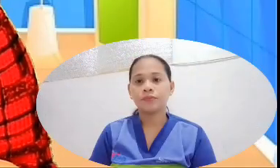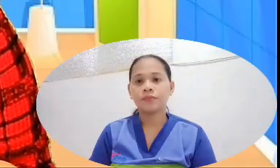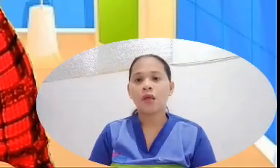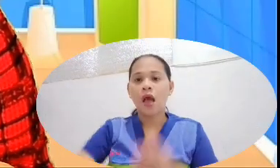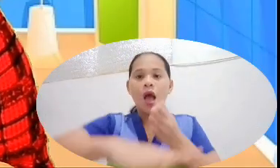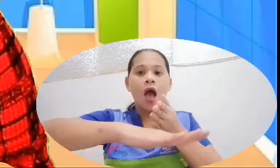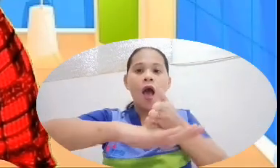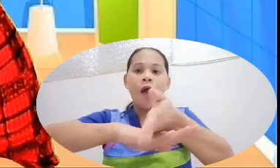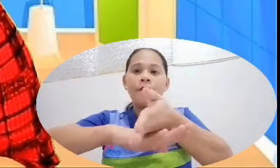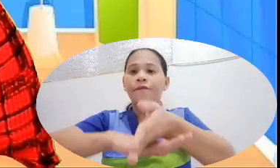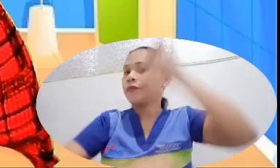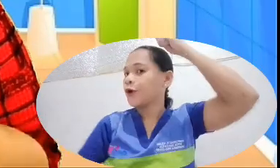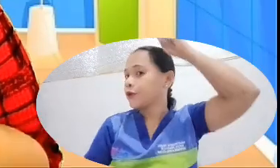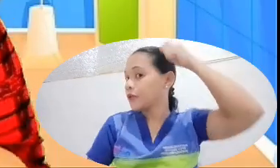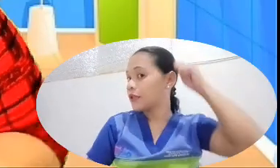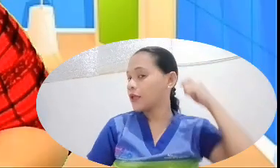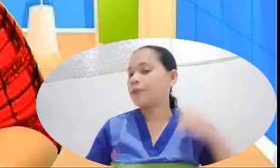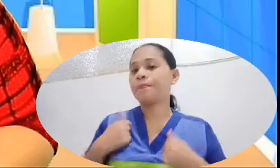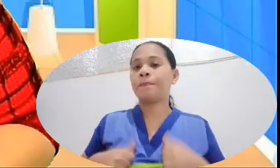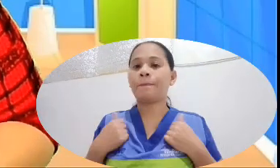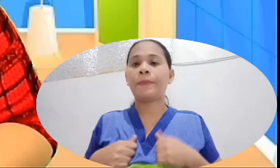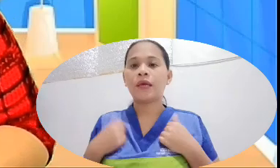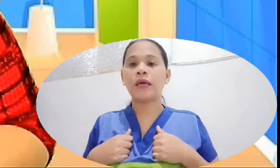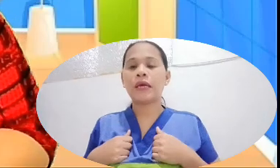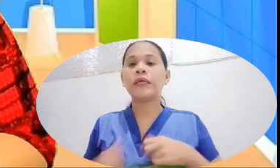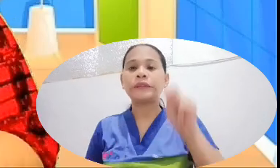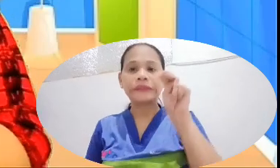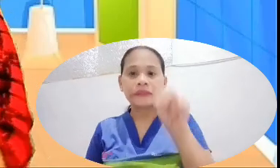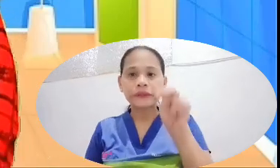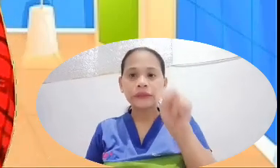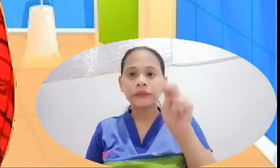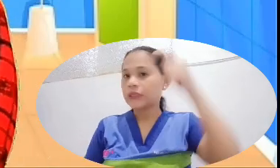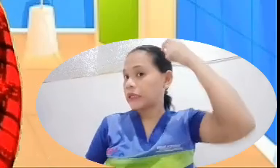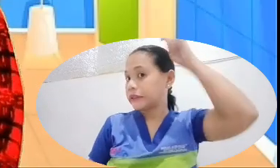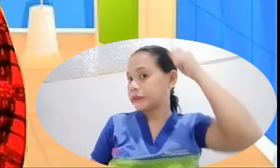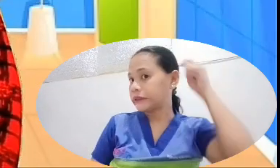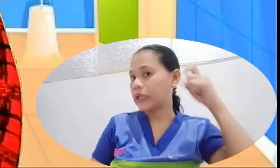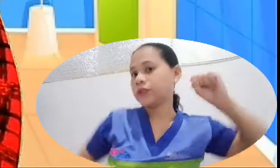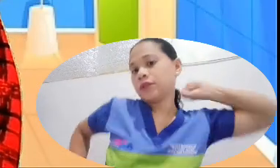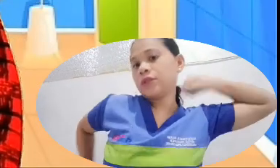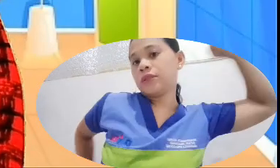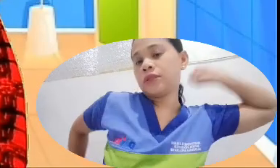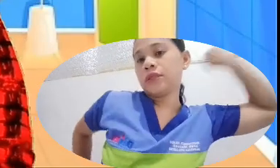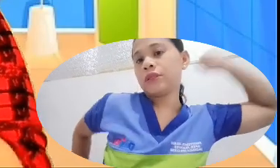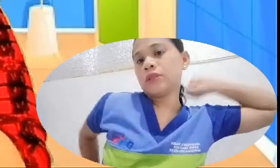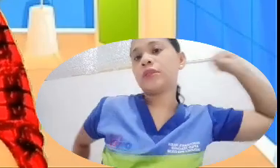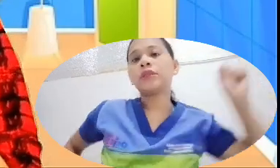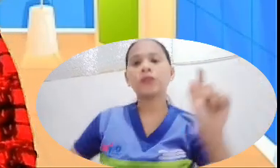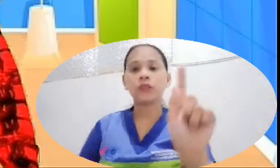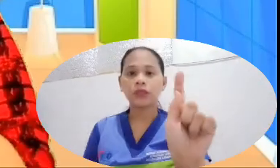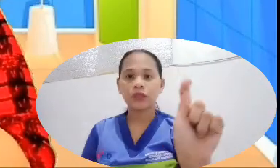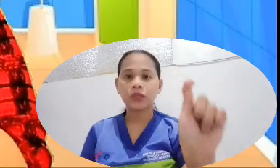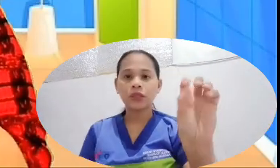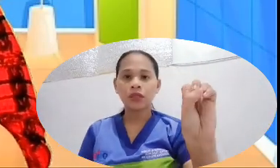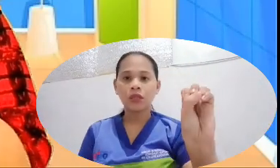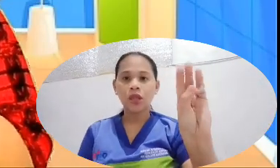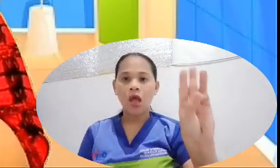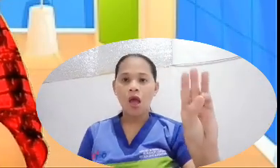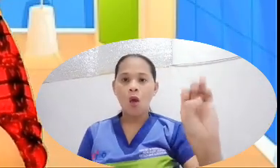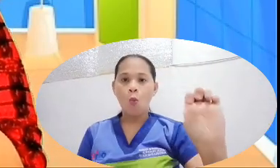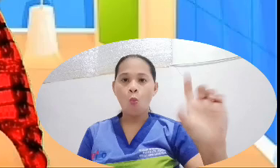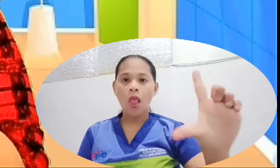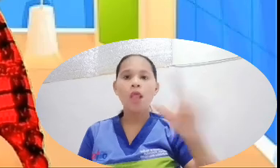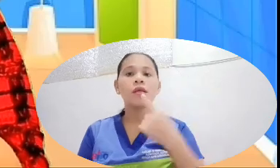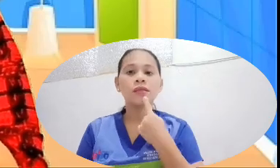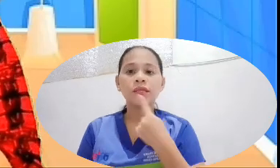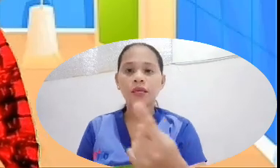Pagtapos ni Tenten maligo, kakailanganin niya ng tuwalya. Sige nga, sabihin